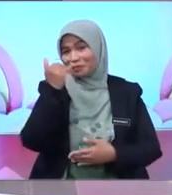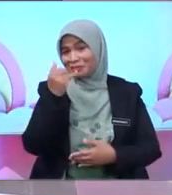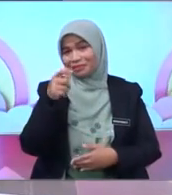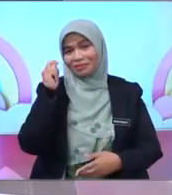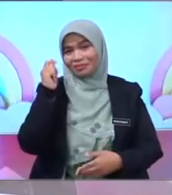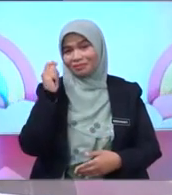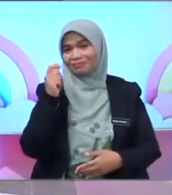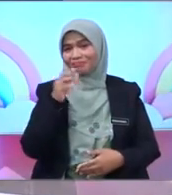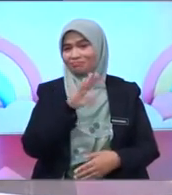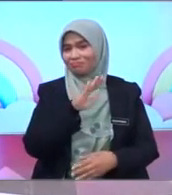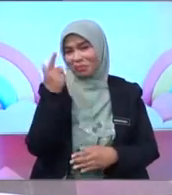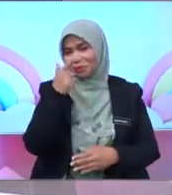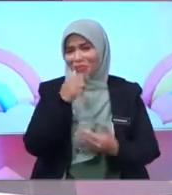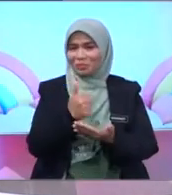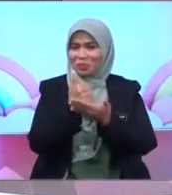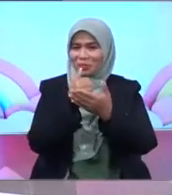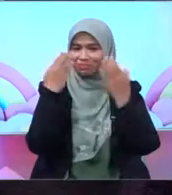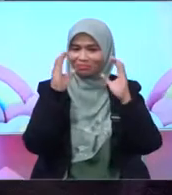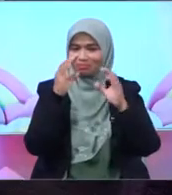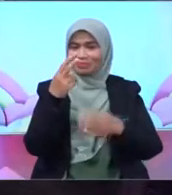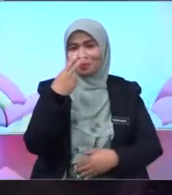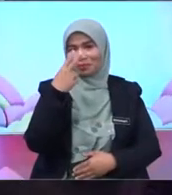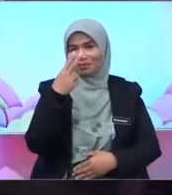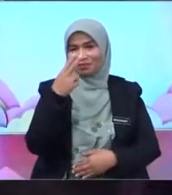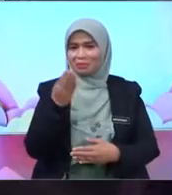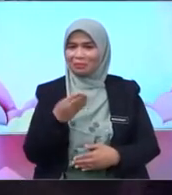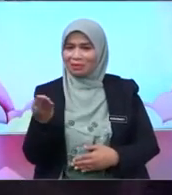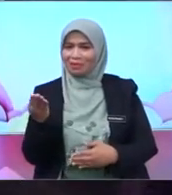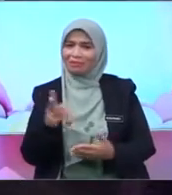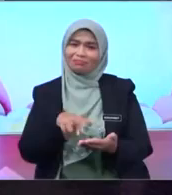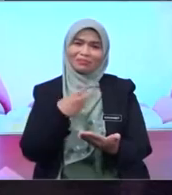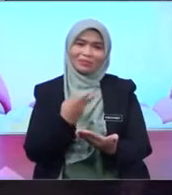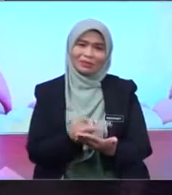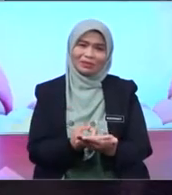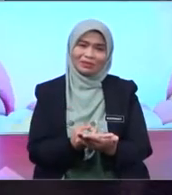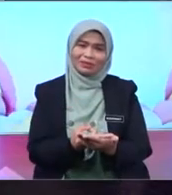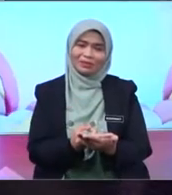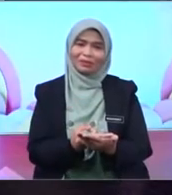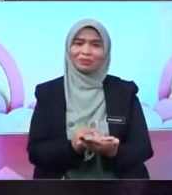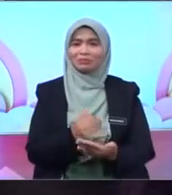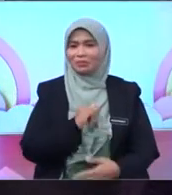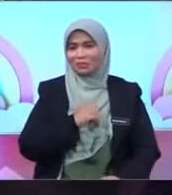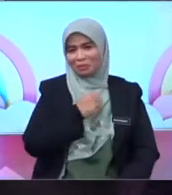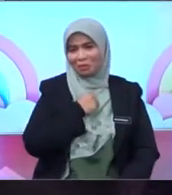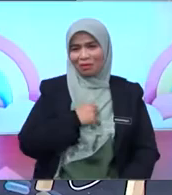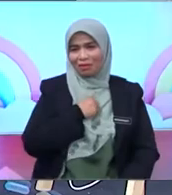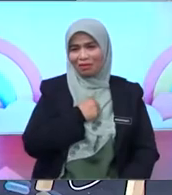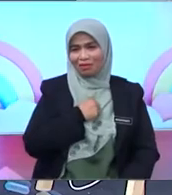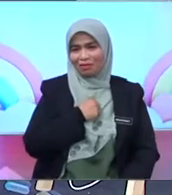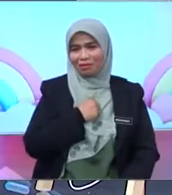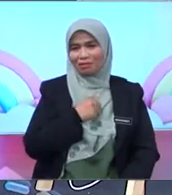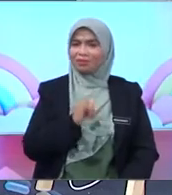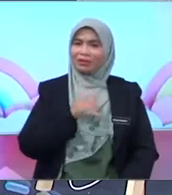tolong siku-siku jatuh tadi Allah monyak saya minta maaf sih qusaidah